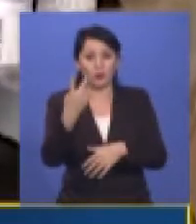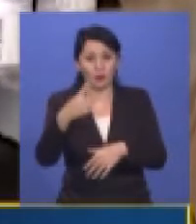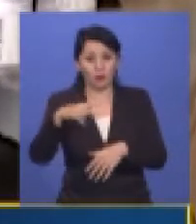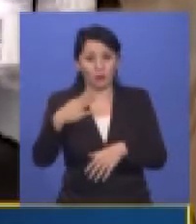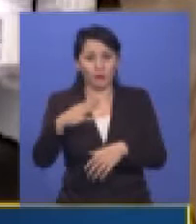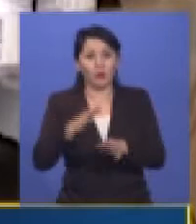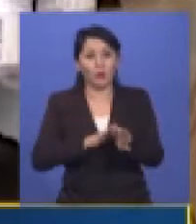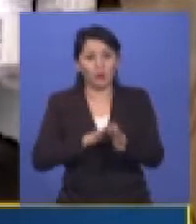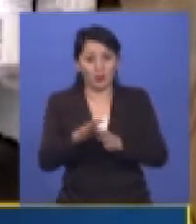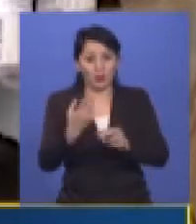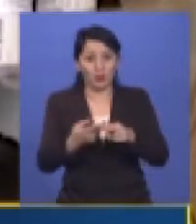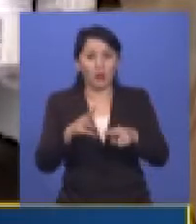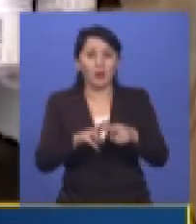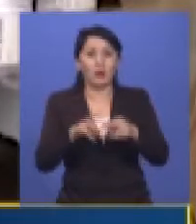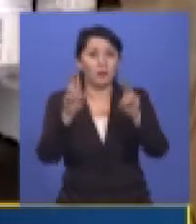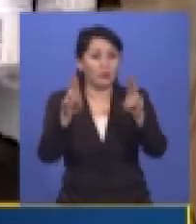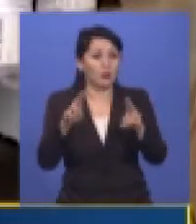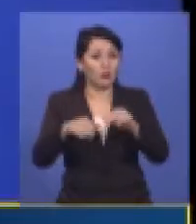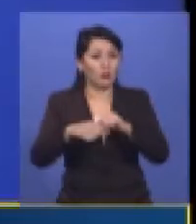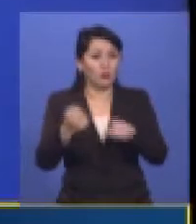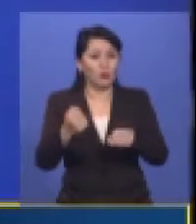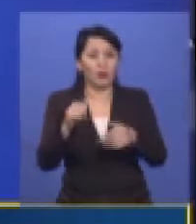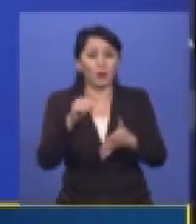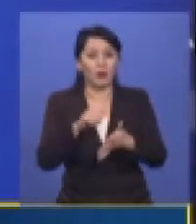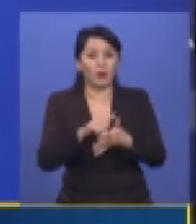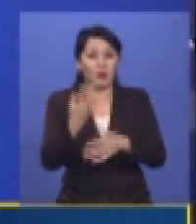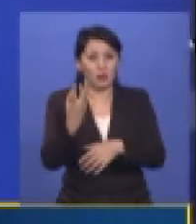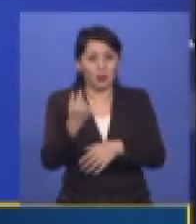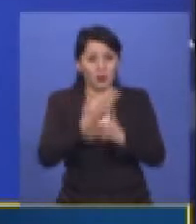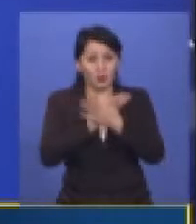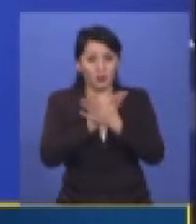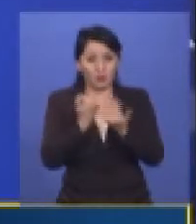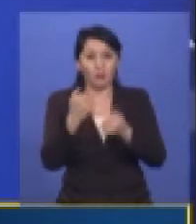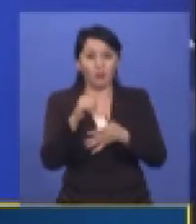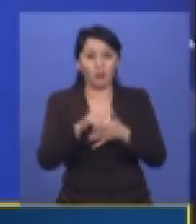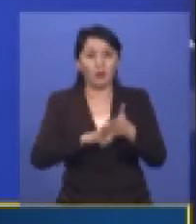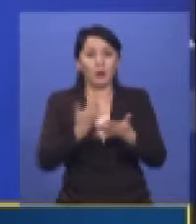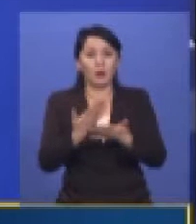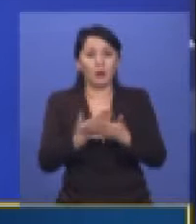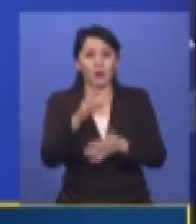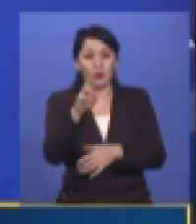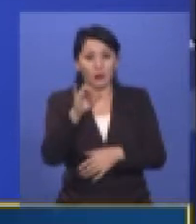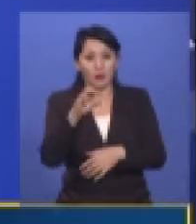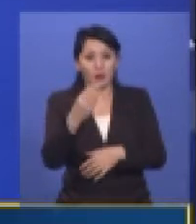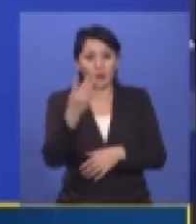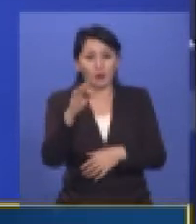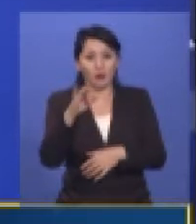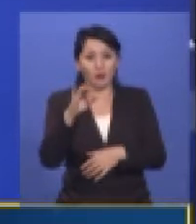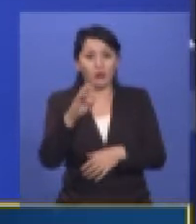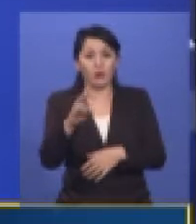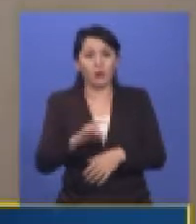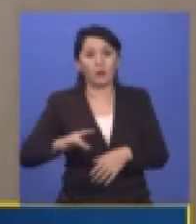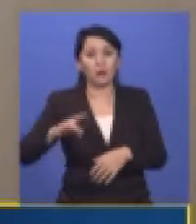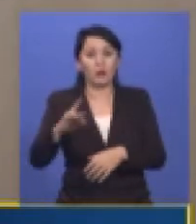тек 125-і орындалған. Қалған талаптардың орындалмауына қаражаттың жоқтығы себеп болып отыр. Мәселе әсіресе Аққайым